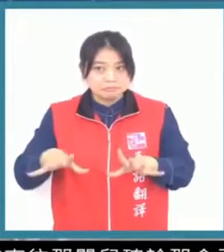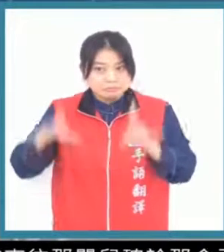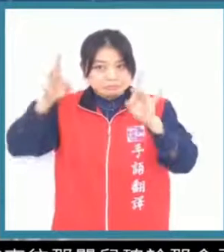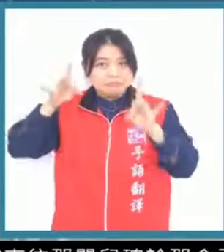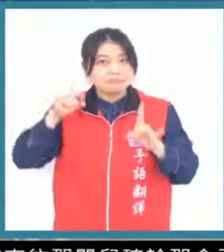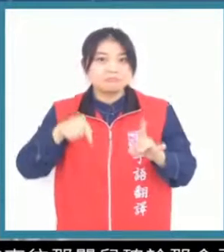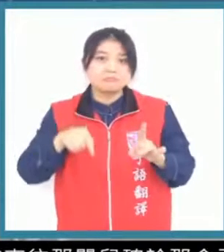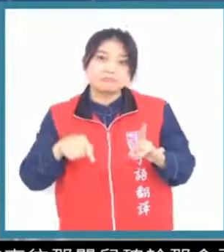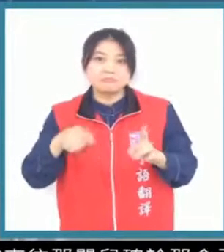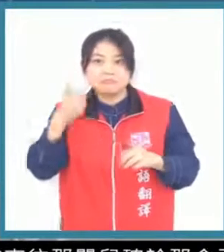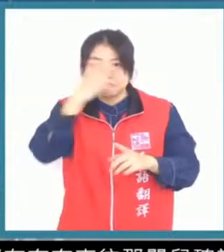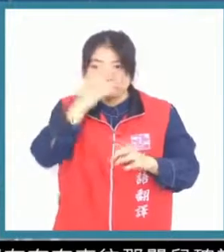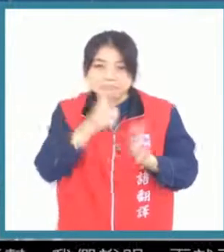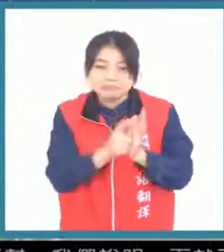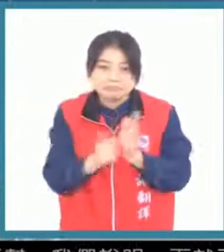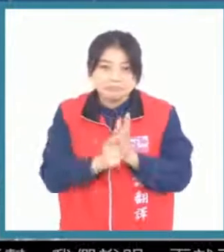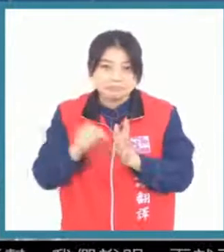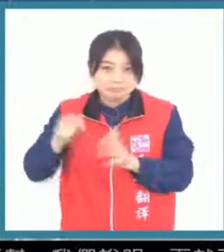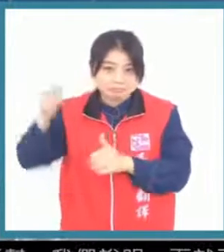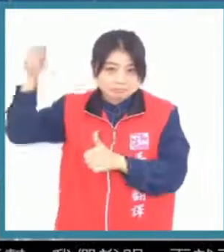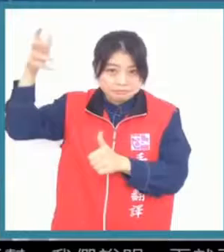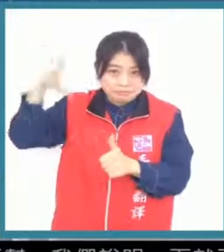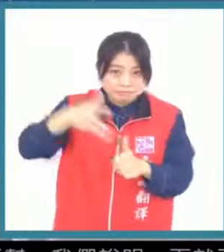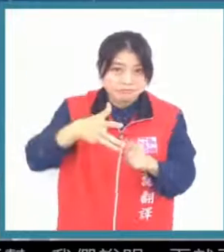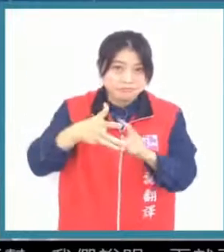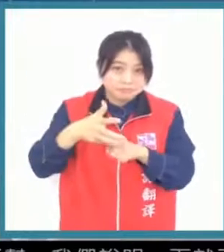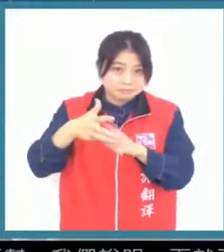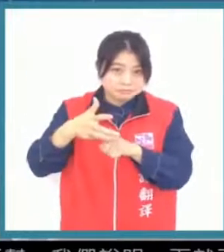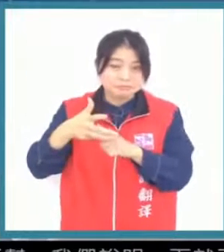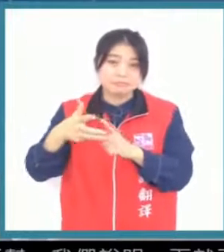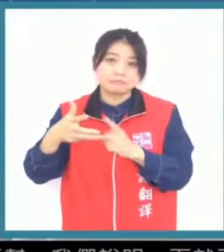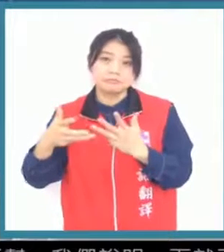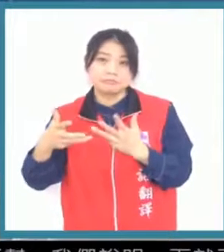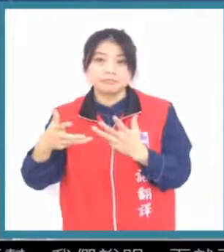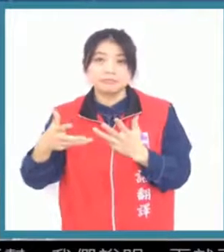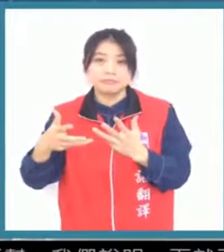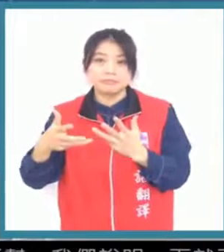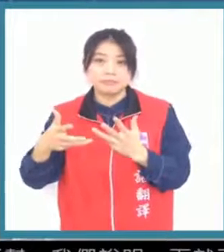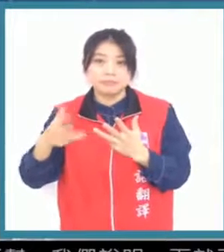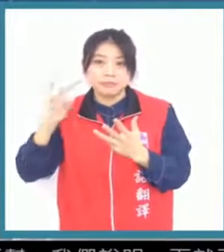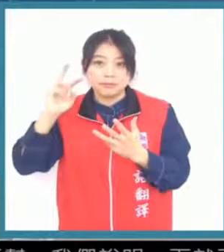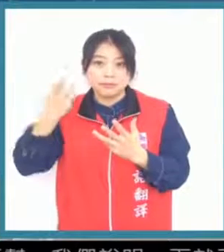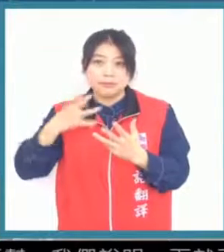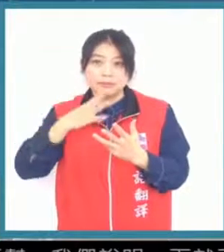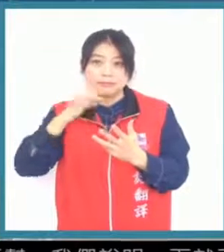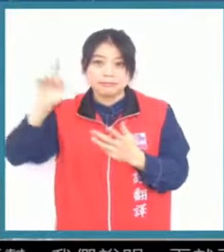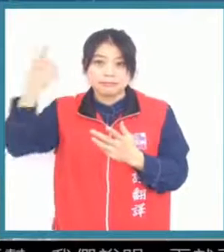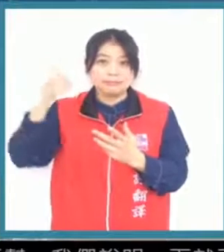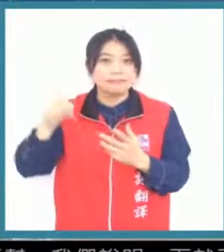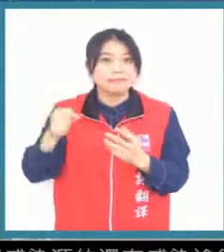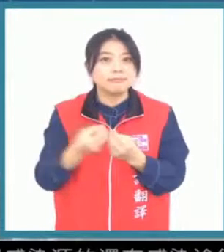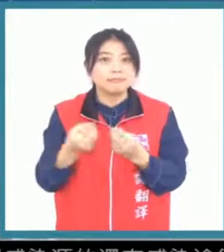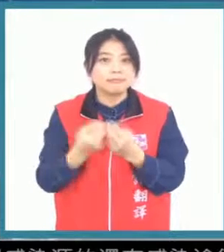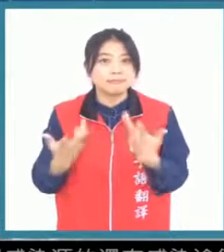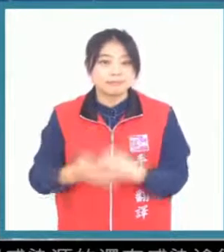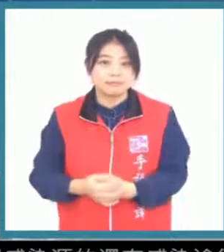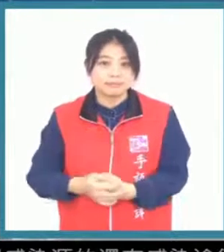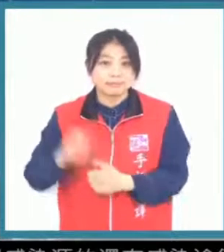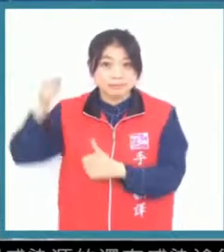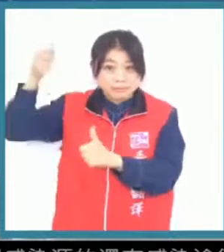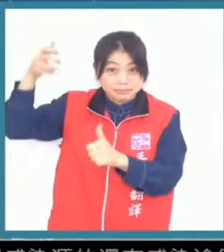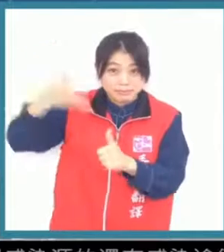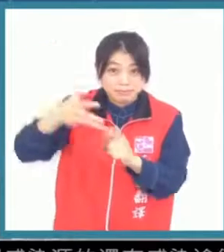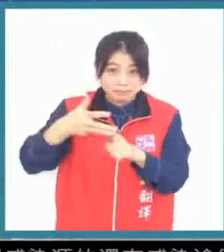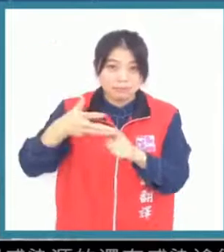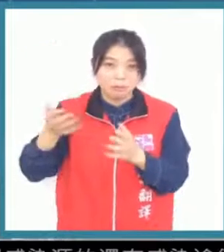来看，这个感染源的还有感染途径的过程。 这个感染源还要经